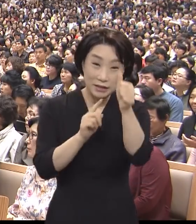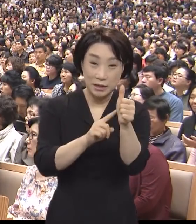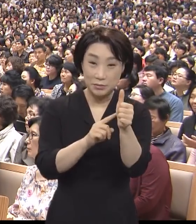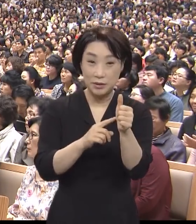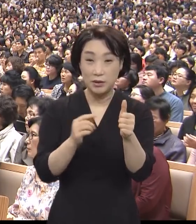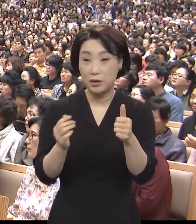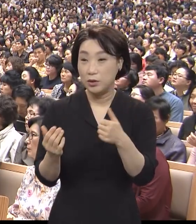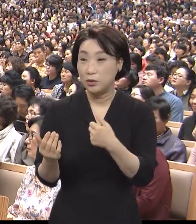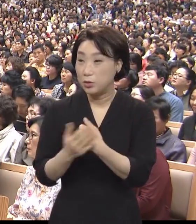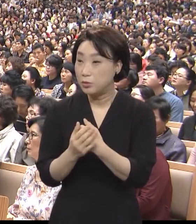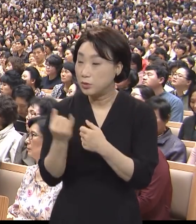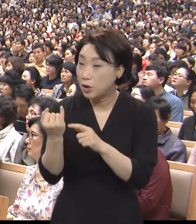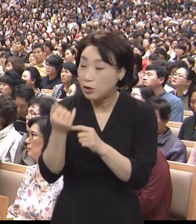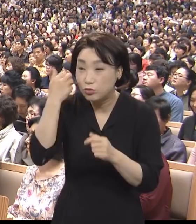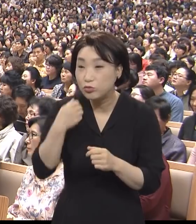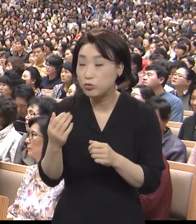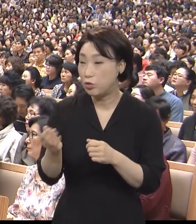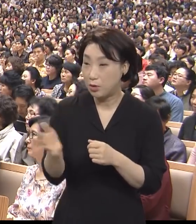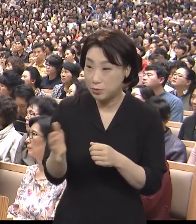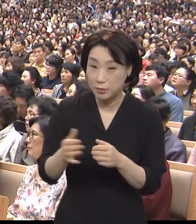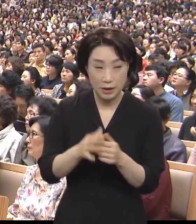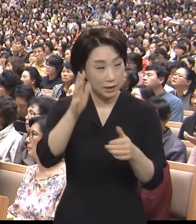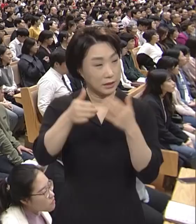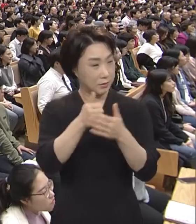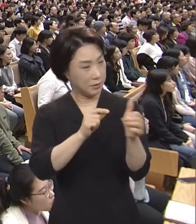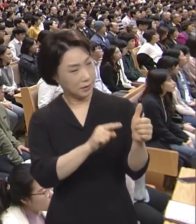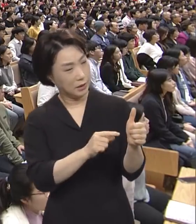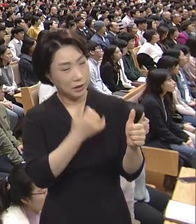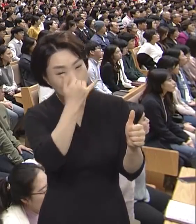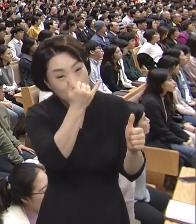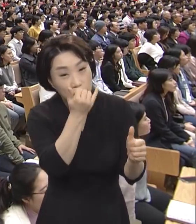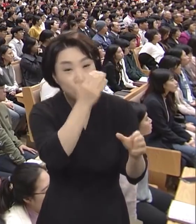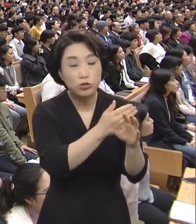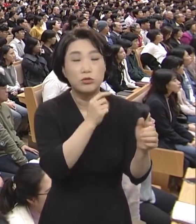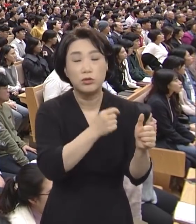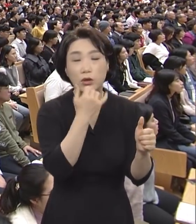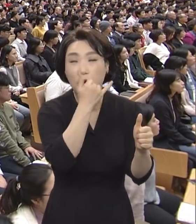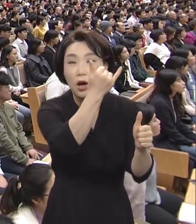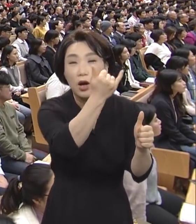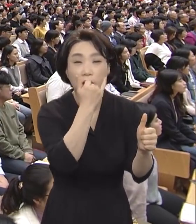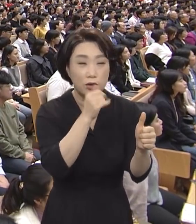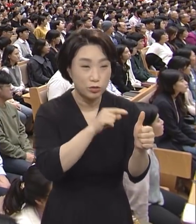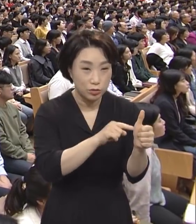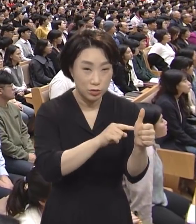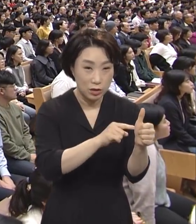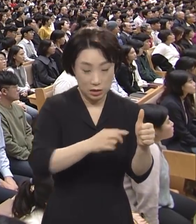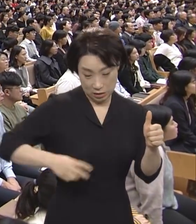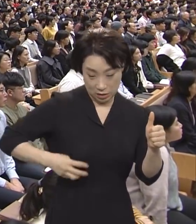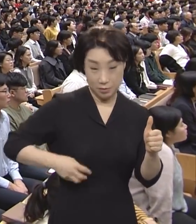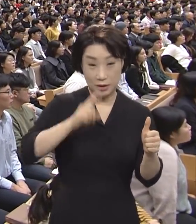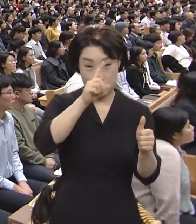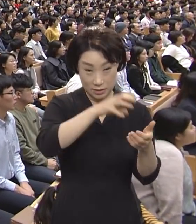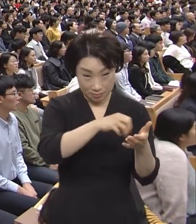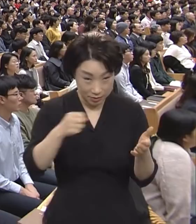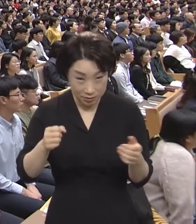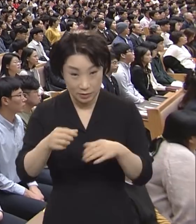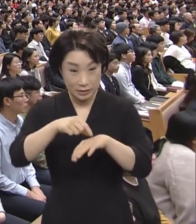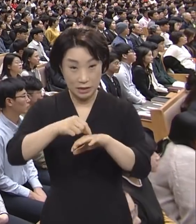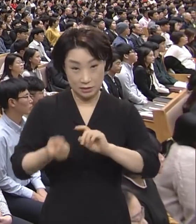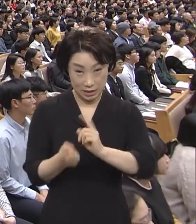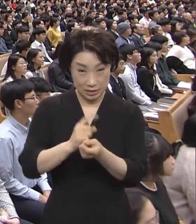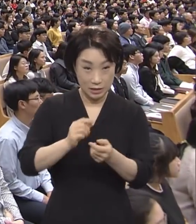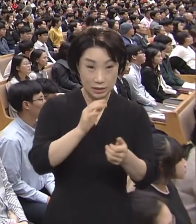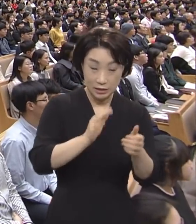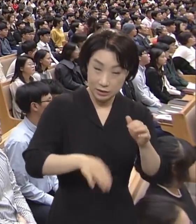배필이 없으므로 여호와 하나님이 아담을 깊이 잠들게 하시니 잠들매. 그가 그 갈비뼈 하나를 취하고 살로 대신